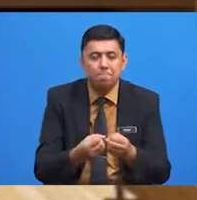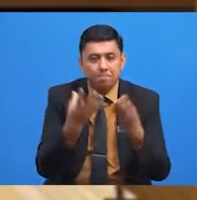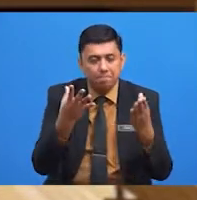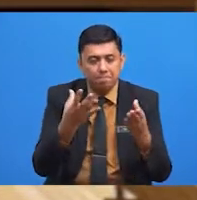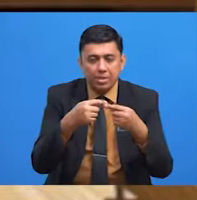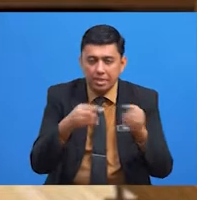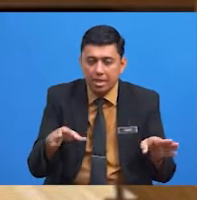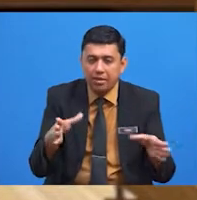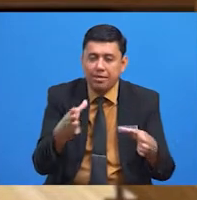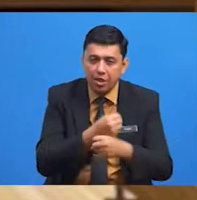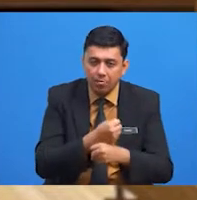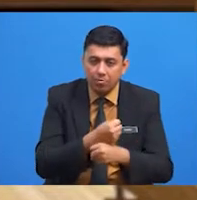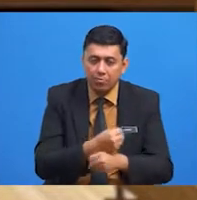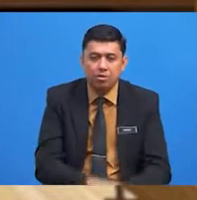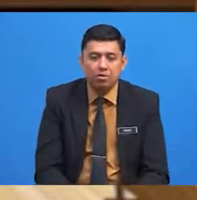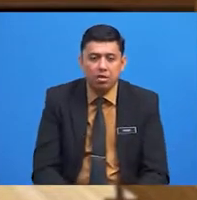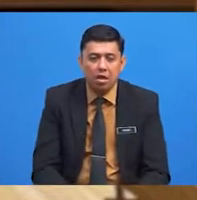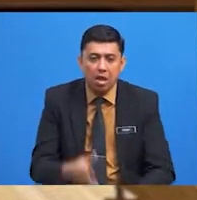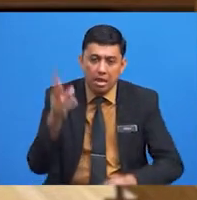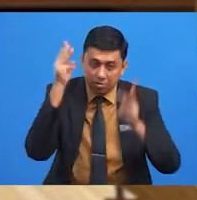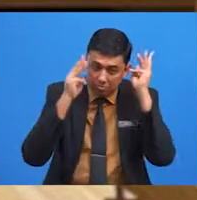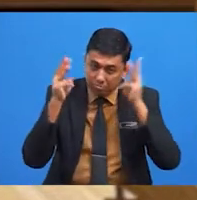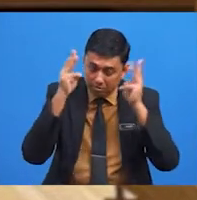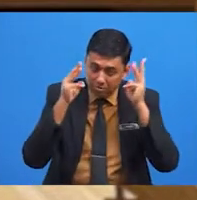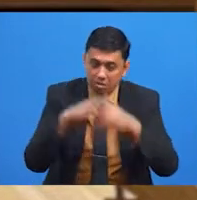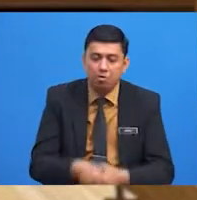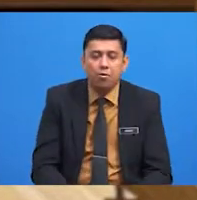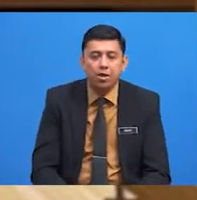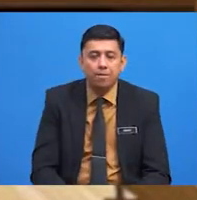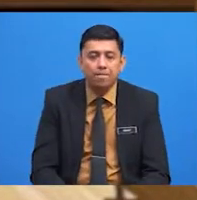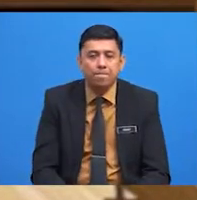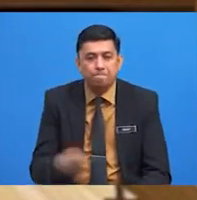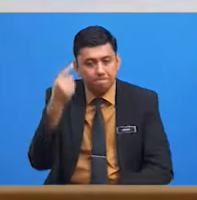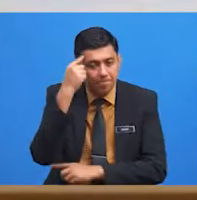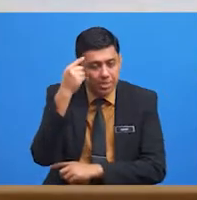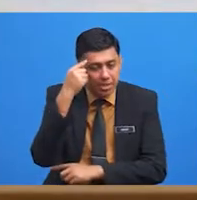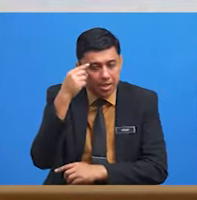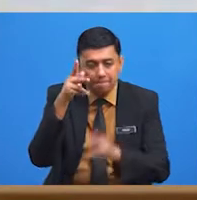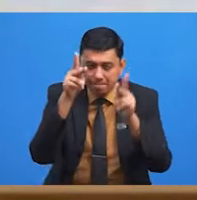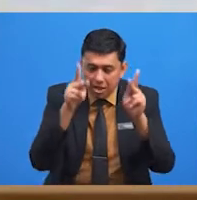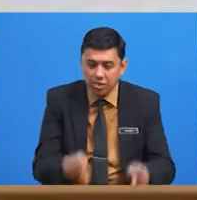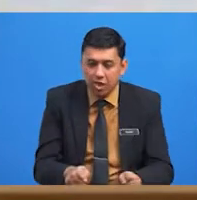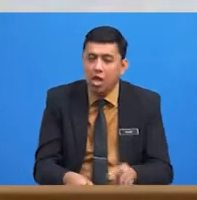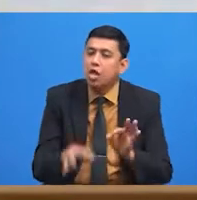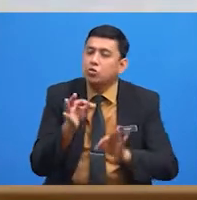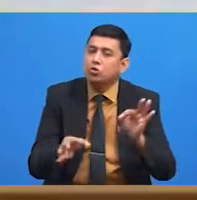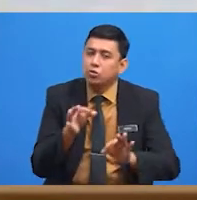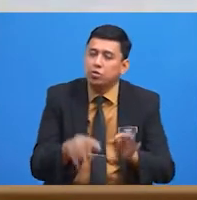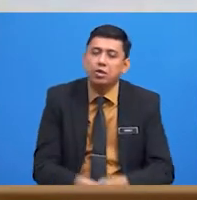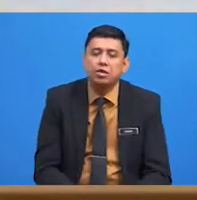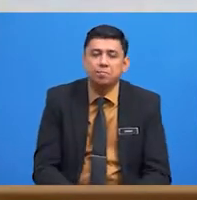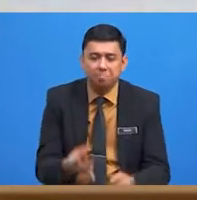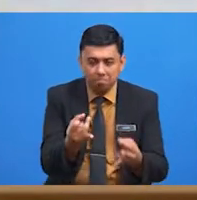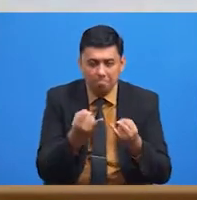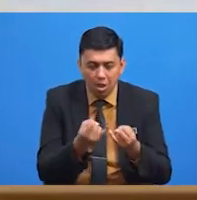dapat menghilangkan kabut di minda pelajar sekalian. Jika pelajar inginkan maklumat